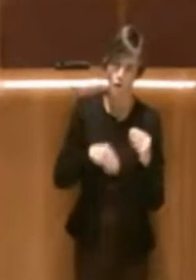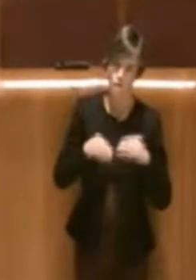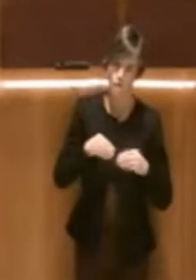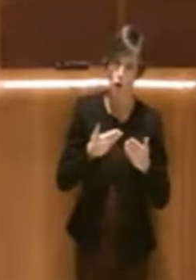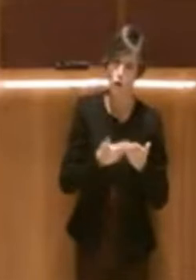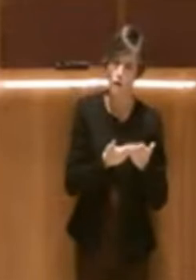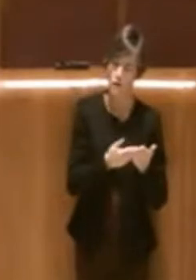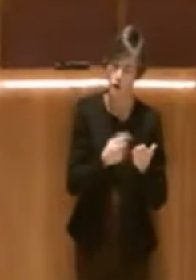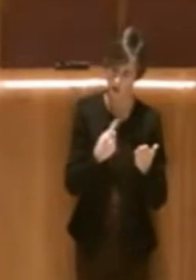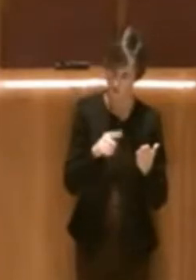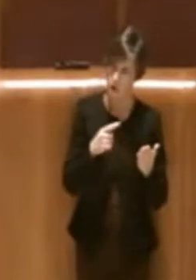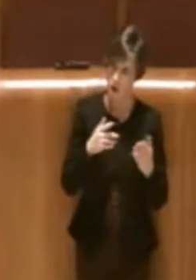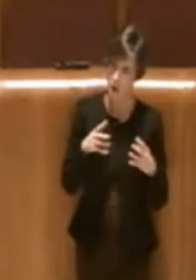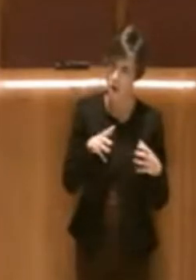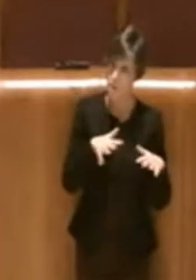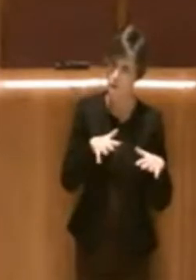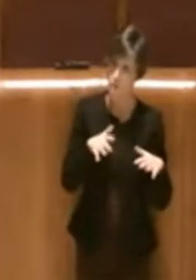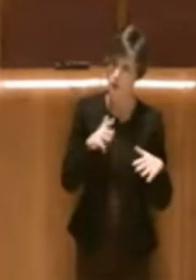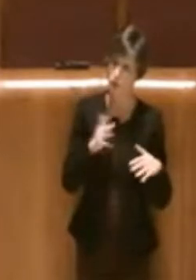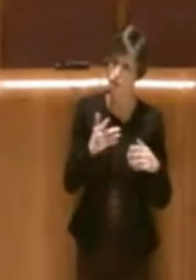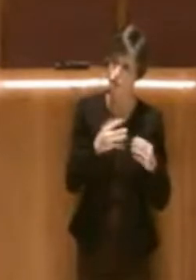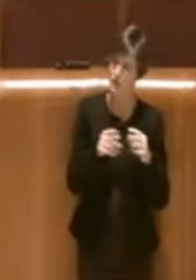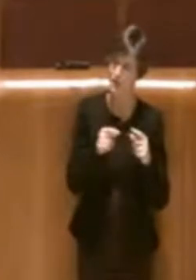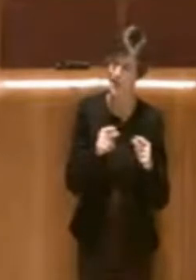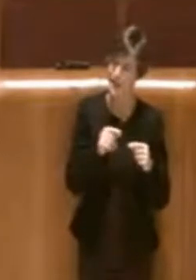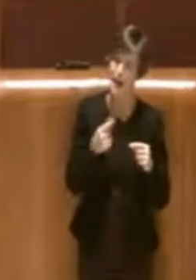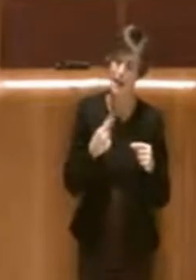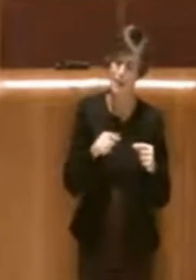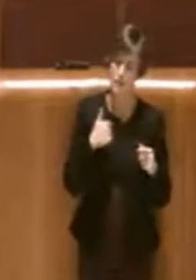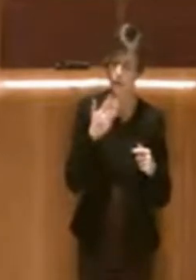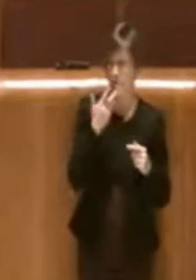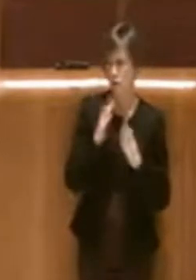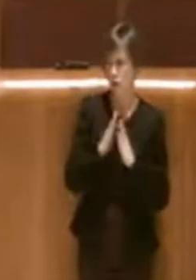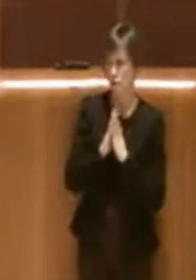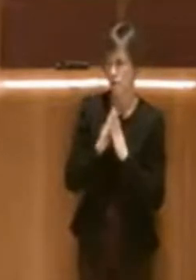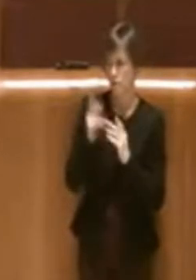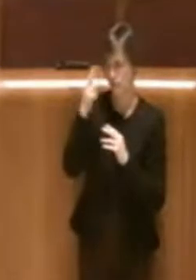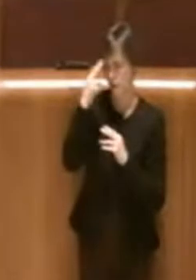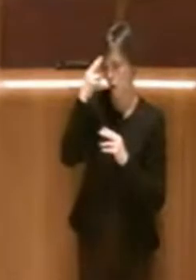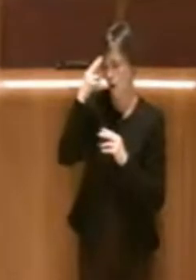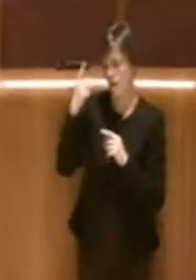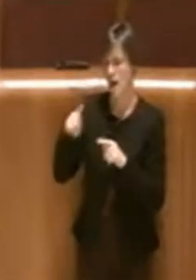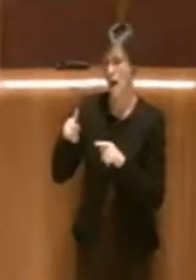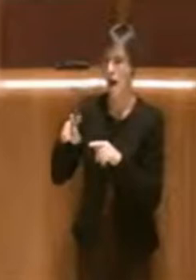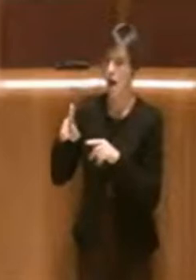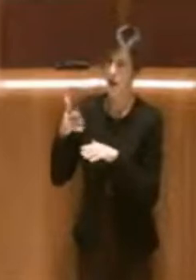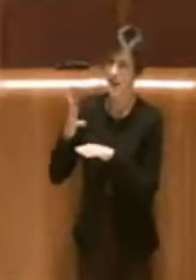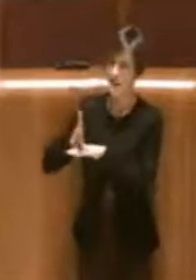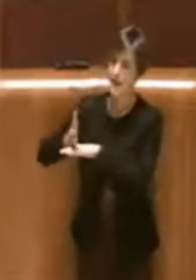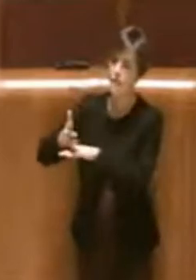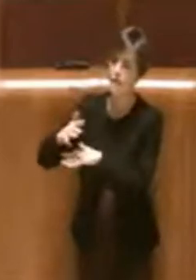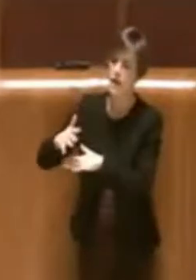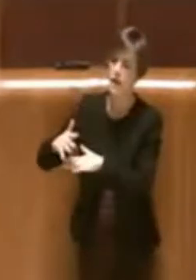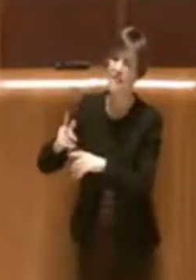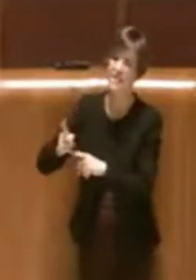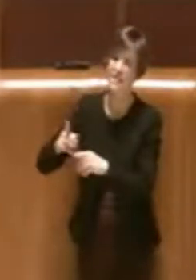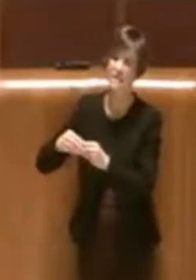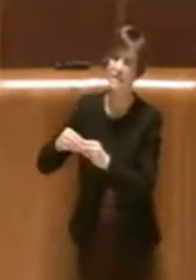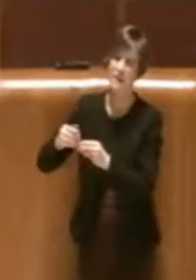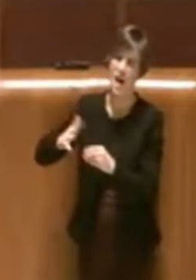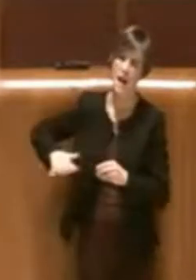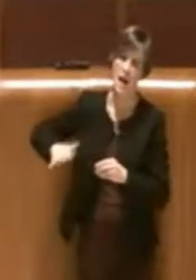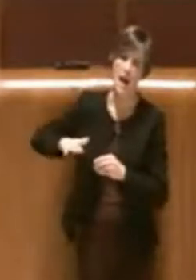pochino ricordare, dal punto di vista della mobilità, gli interventi che sono di prossima attuazione nell'area di San Giovanni e